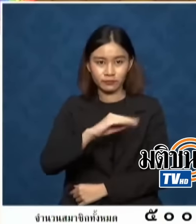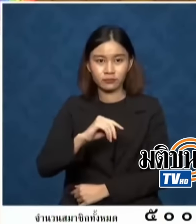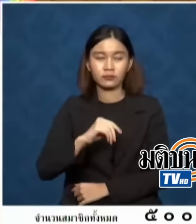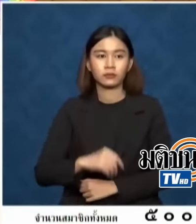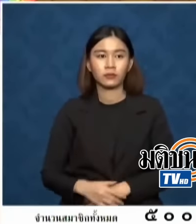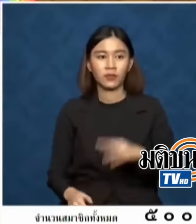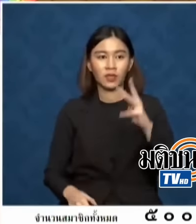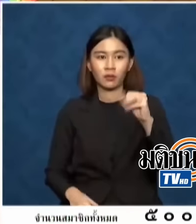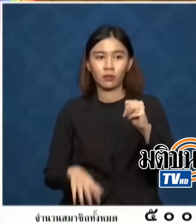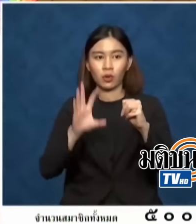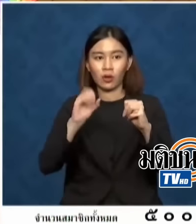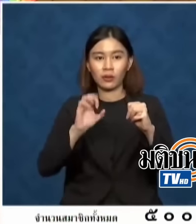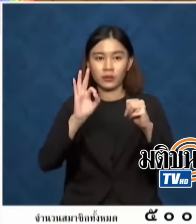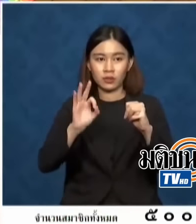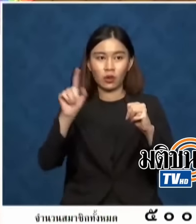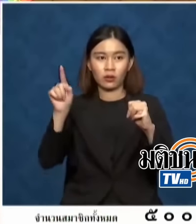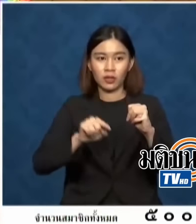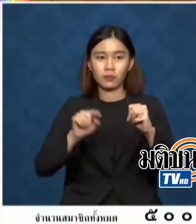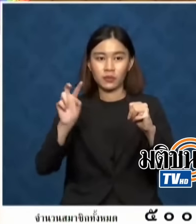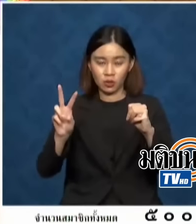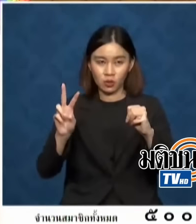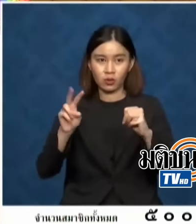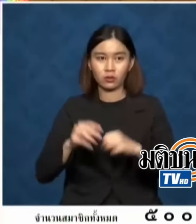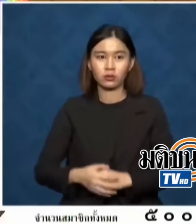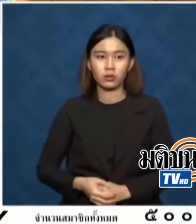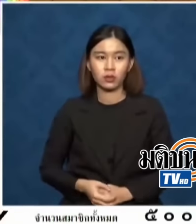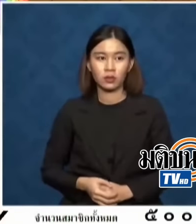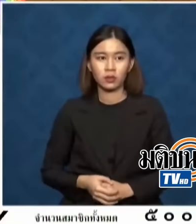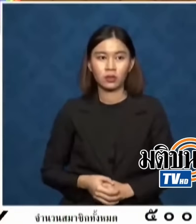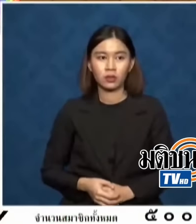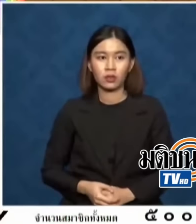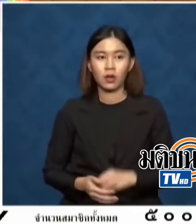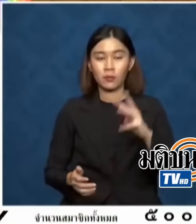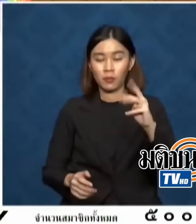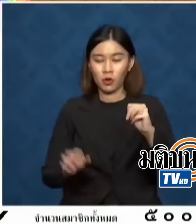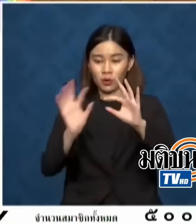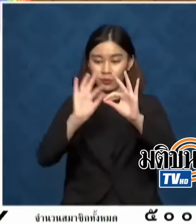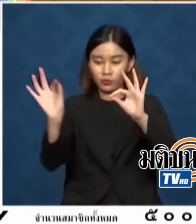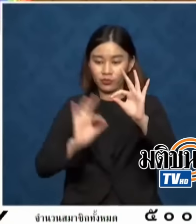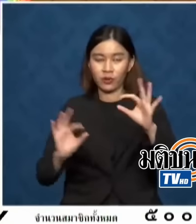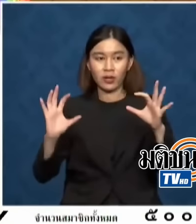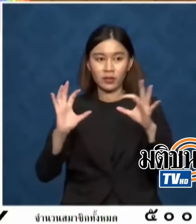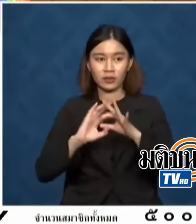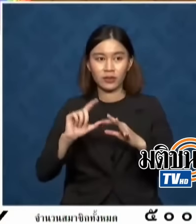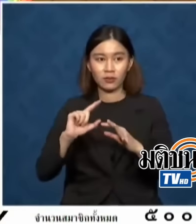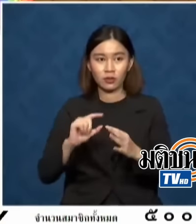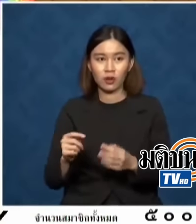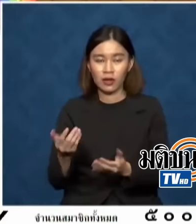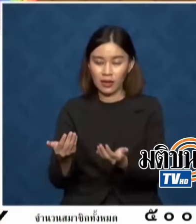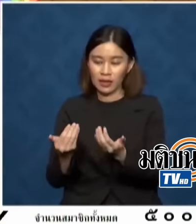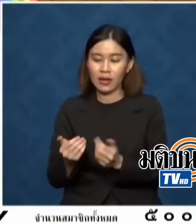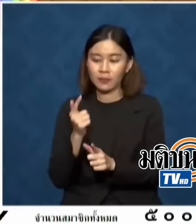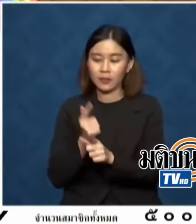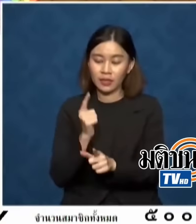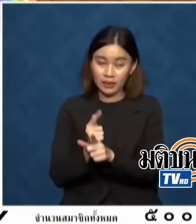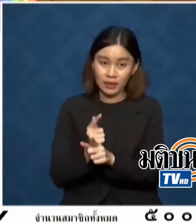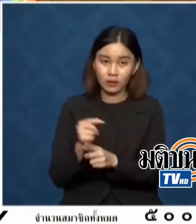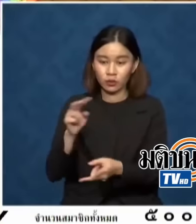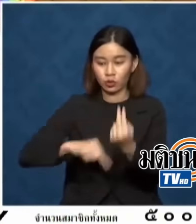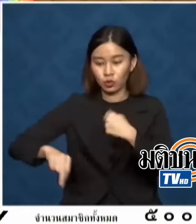มาตรา 59/2 มาตรานี้เกี่ยวข้องกับการอุปการะเลี้ยงดูให้การศึกษ